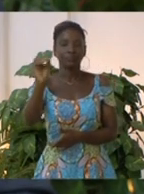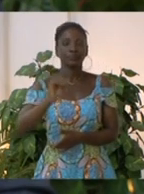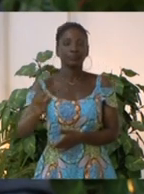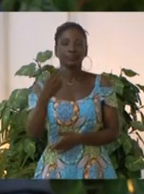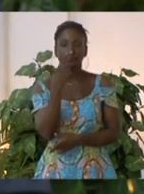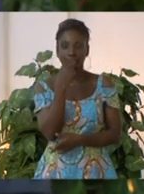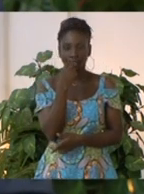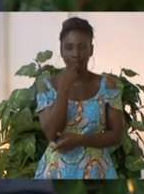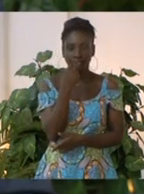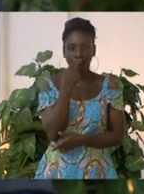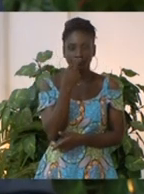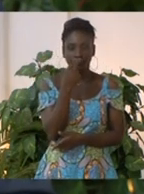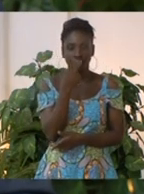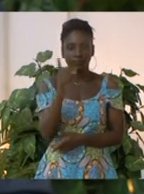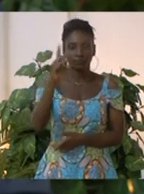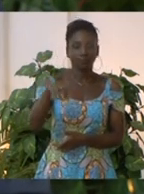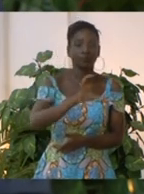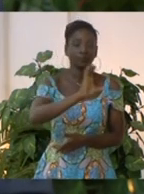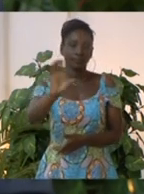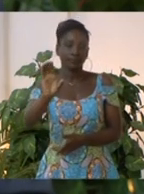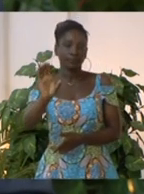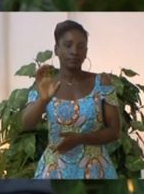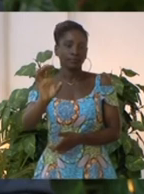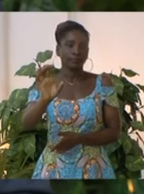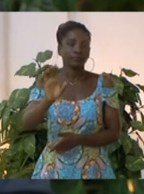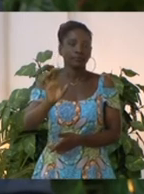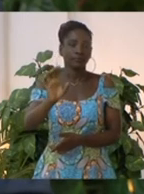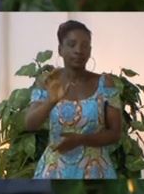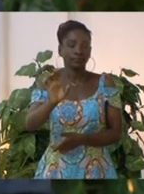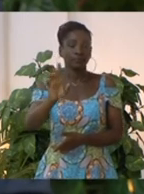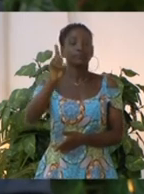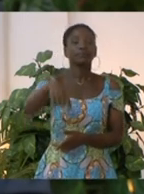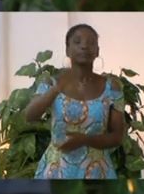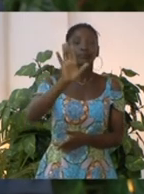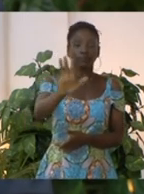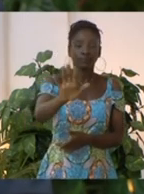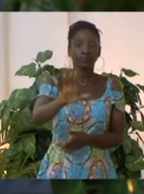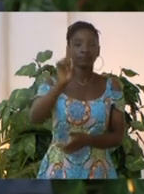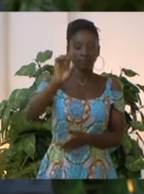Aimé Henri, 1005, soit 1,81%.